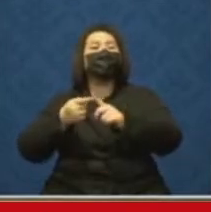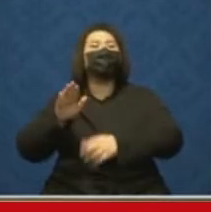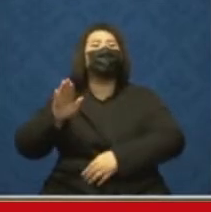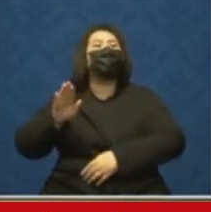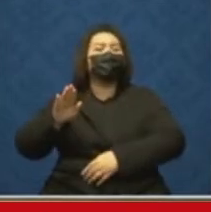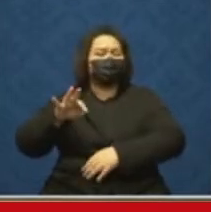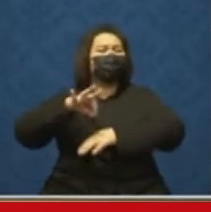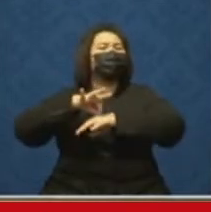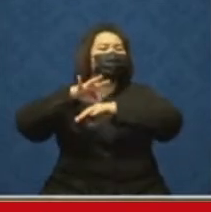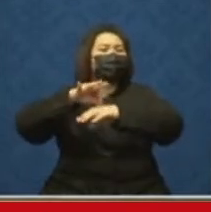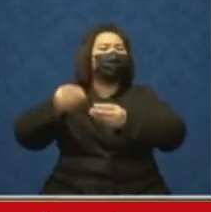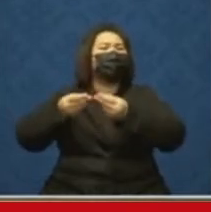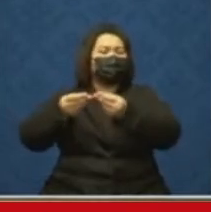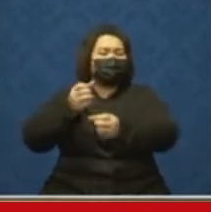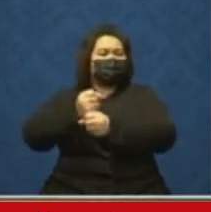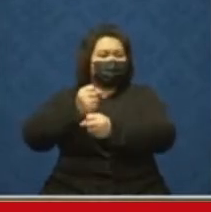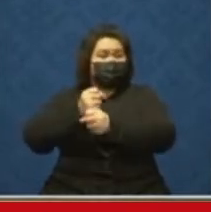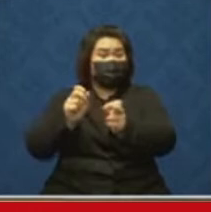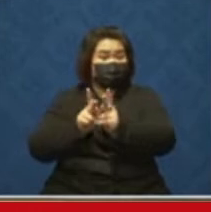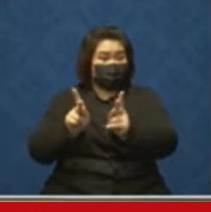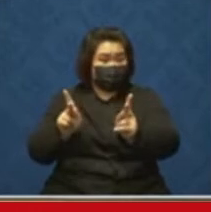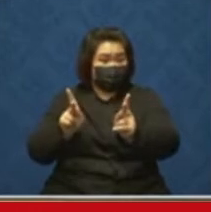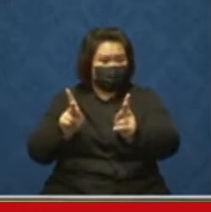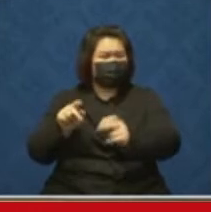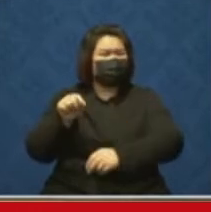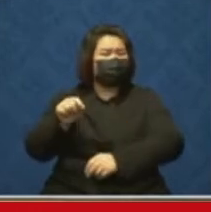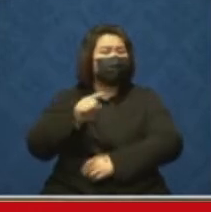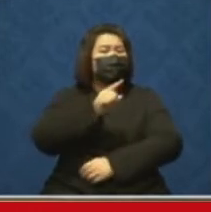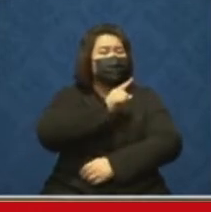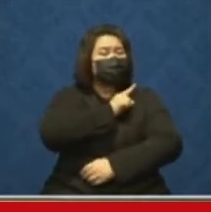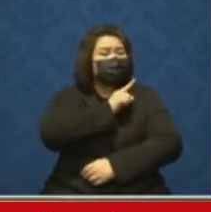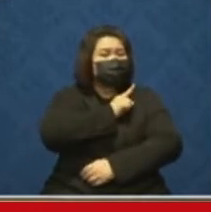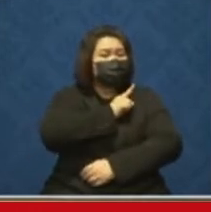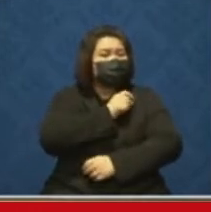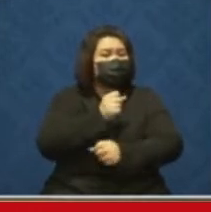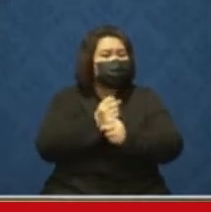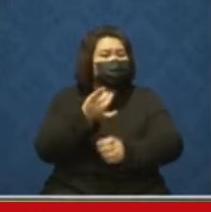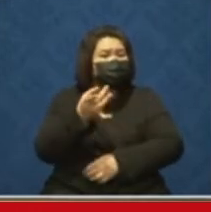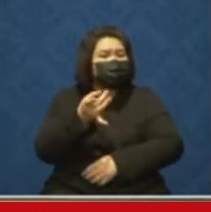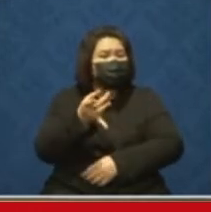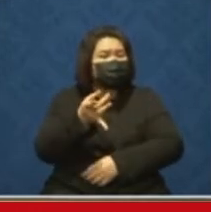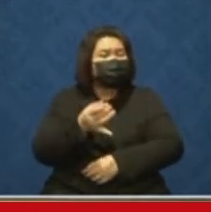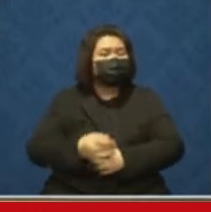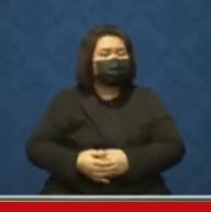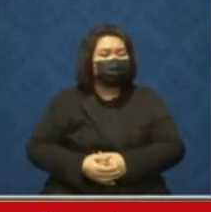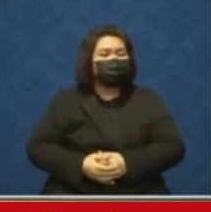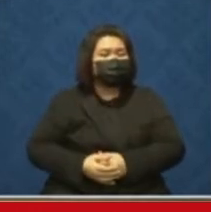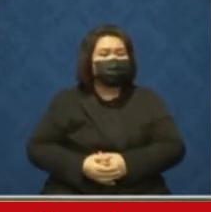แต่งตั้งกรมการตรงนี้ครั มีอำนาจหน้าที่ในการ